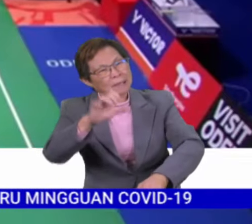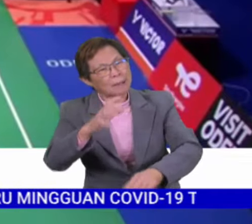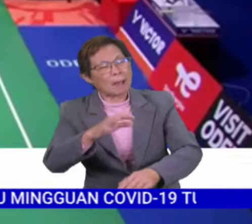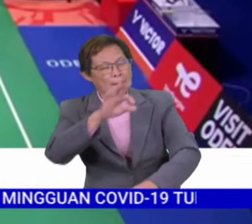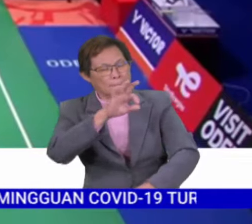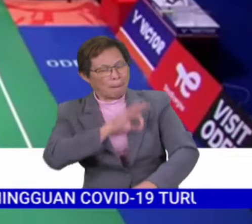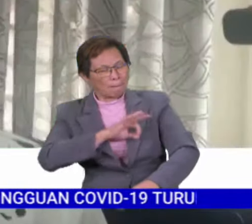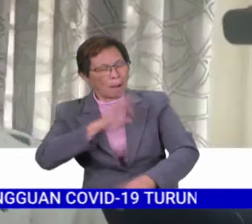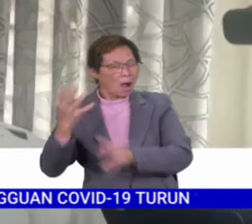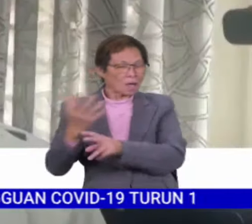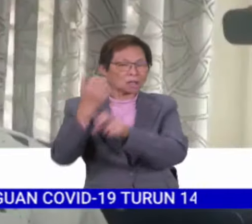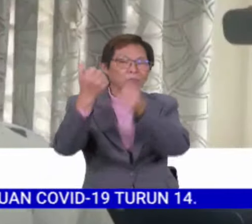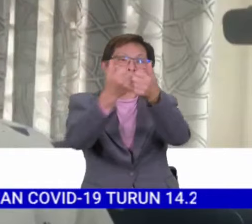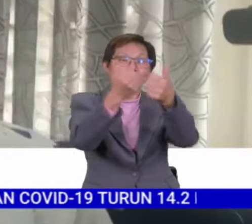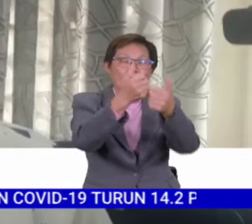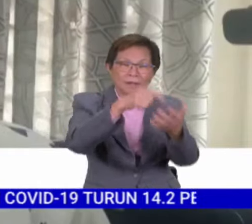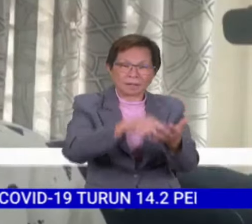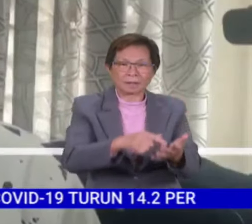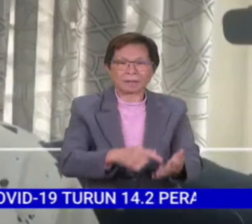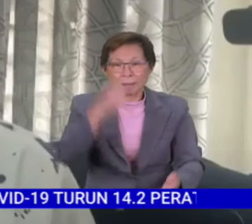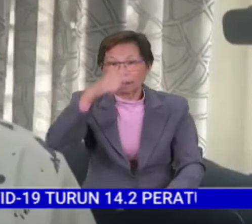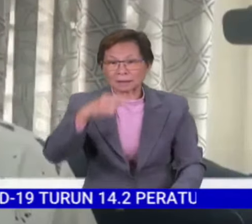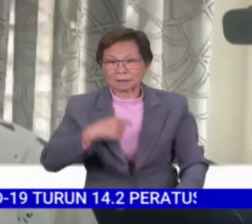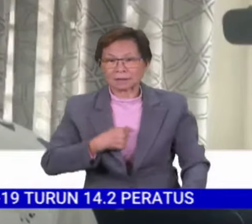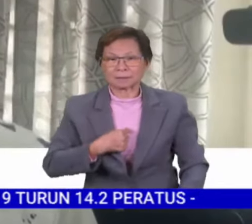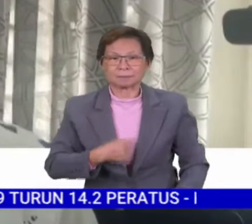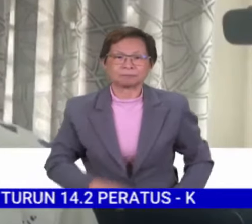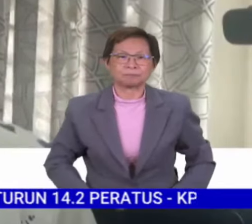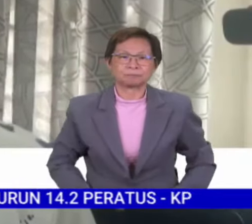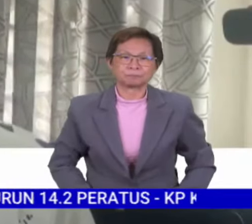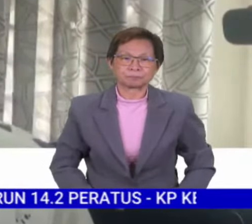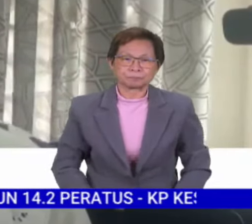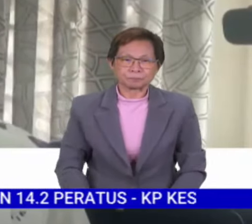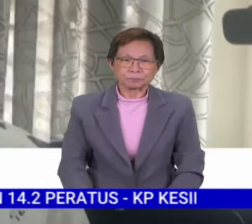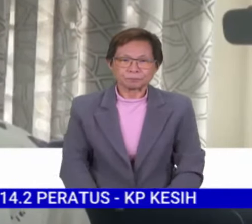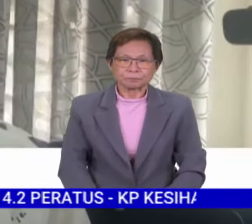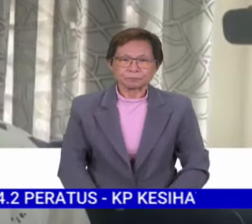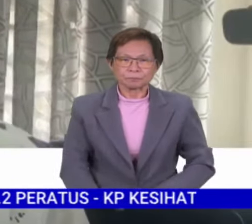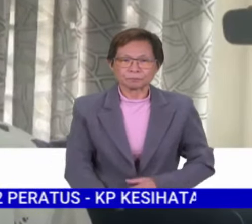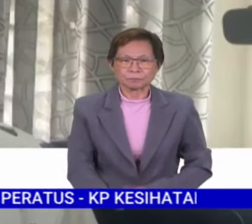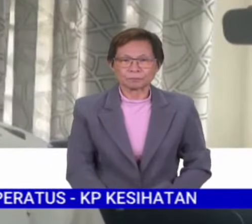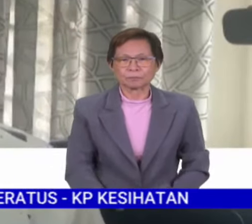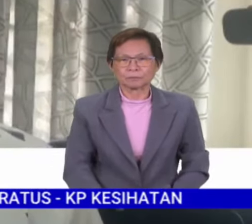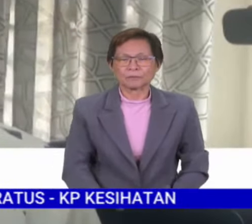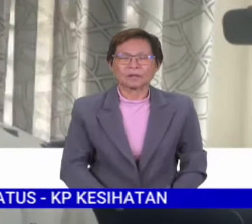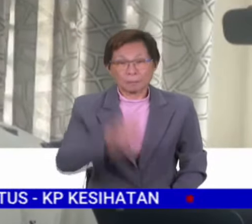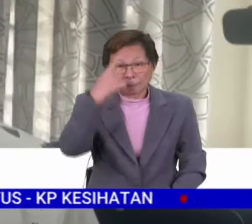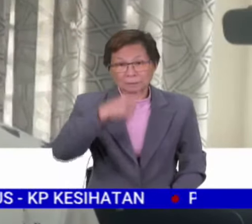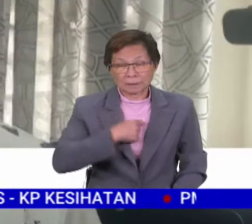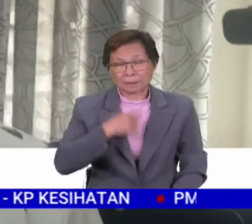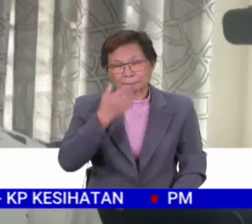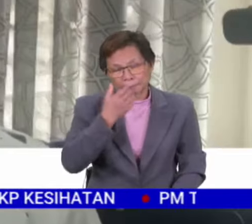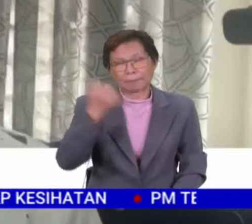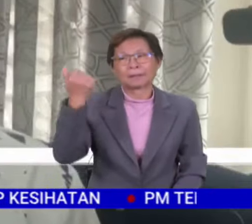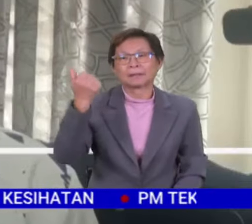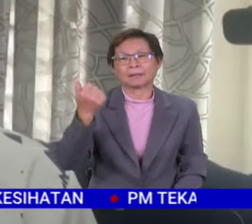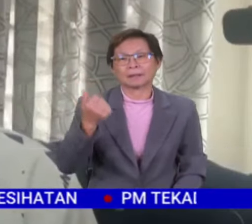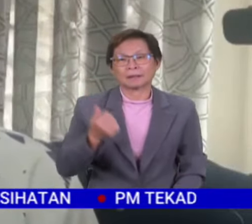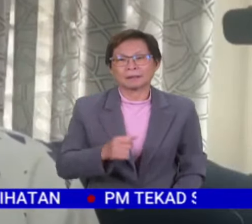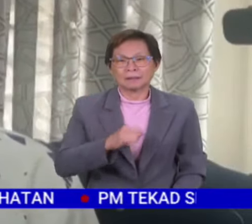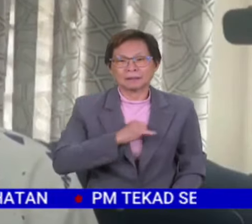ini sebaik mungkin. Bagi saya lah, kalau untuk apa kedudukan dia yang lebih baik, of